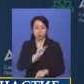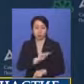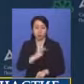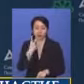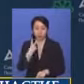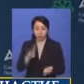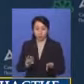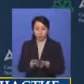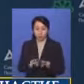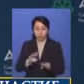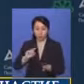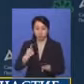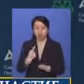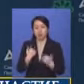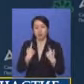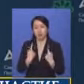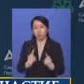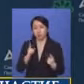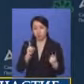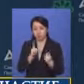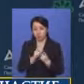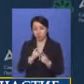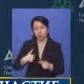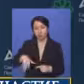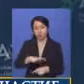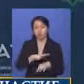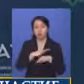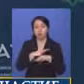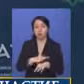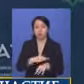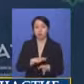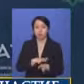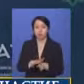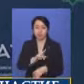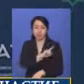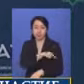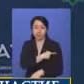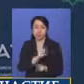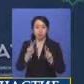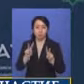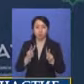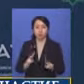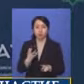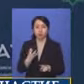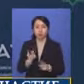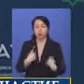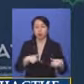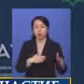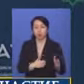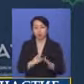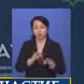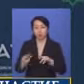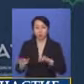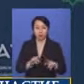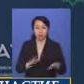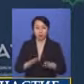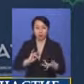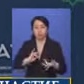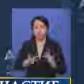двух уровнях. Первый – настоящие встречи. Все они проходят с соблюдением санитарных мер. Кроме того, организовываем мероприятия